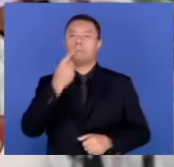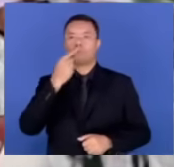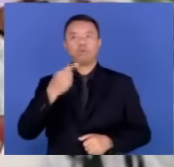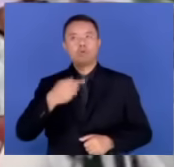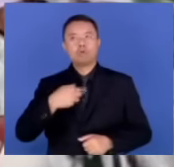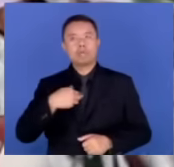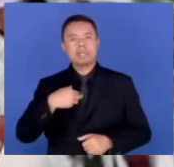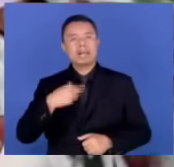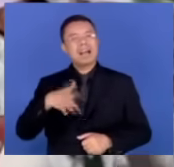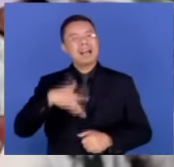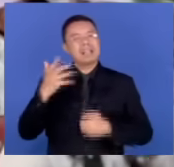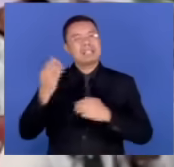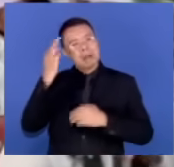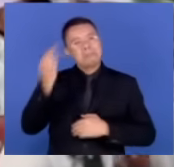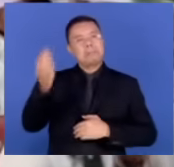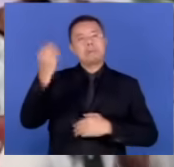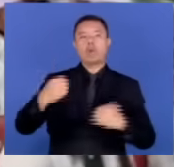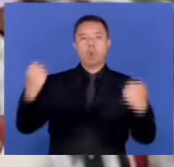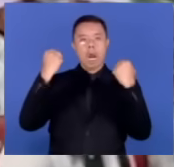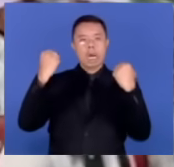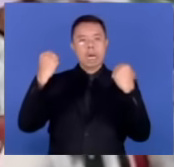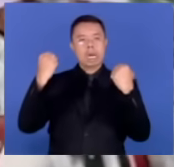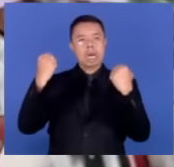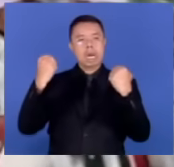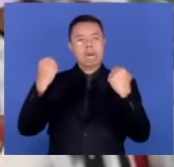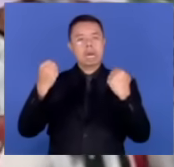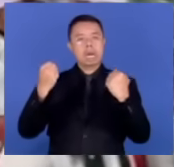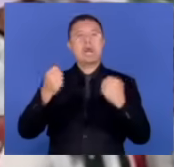jiwa kepemimpinan yang kuat dan itu diperlukan oleh Indonesia.